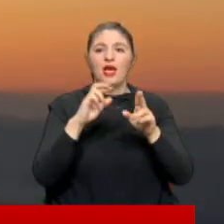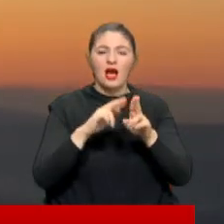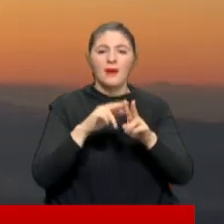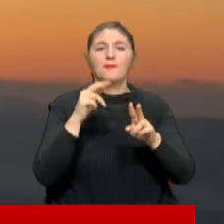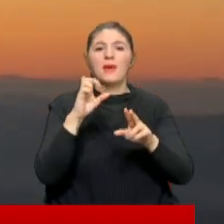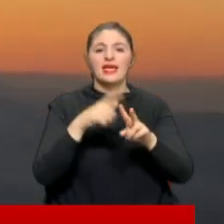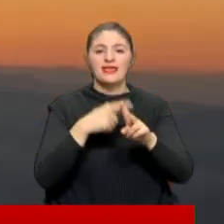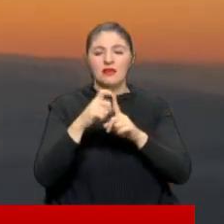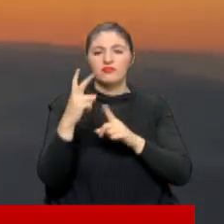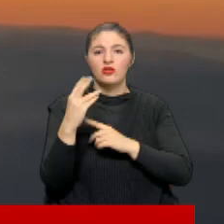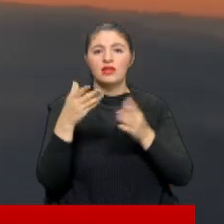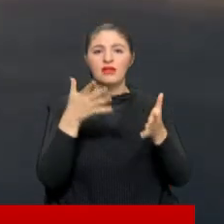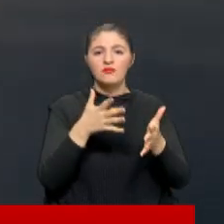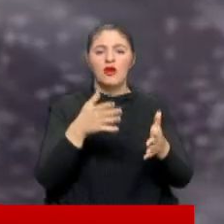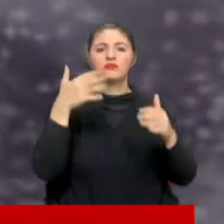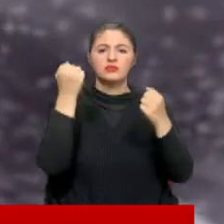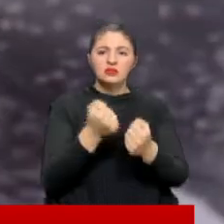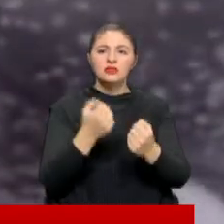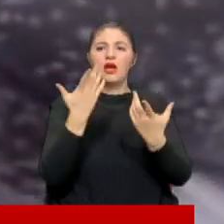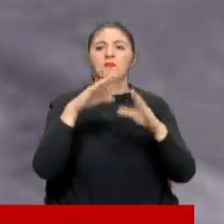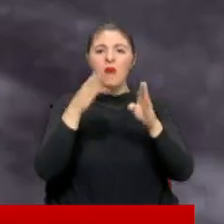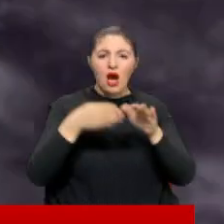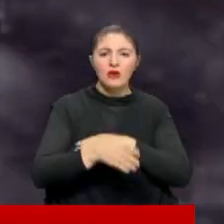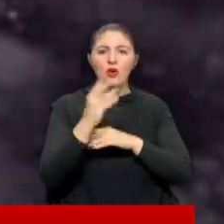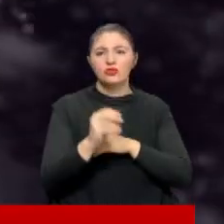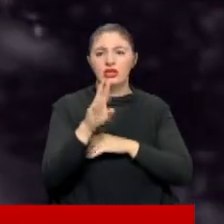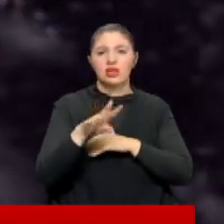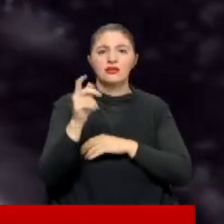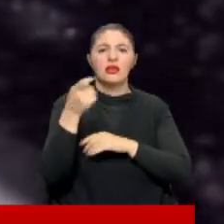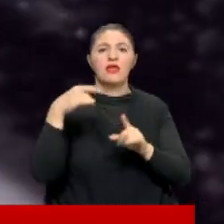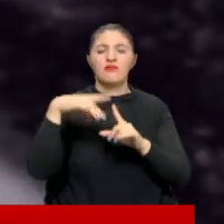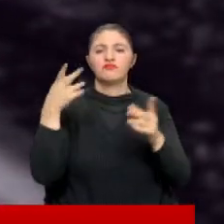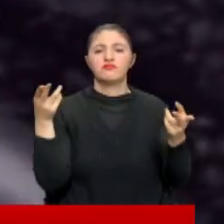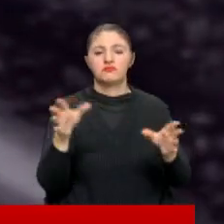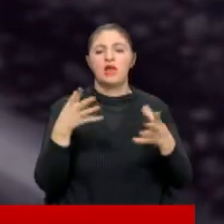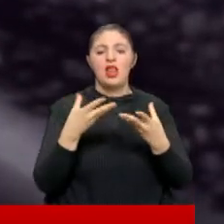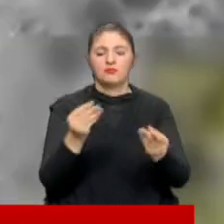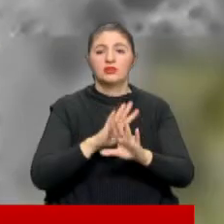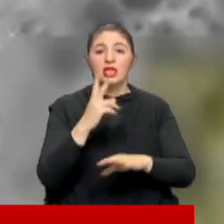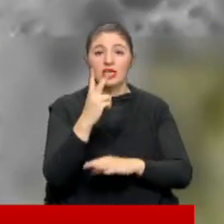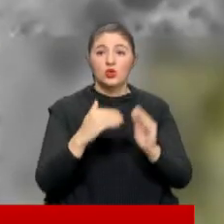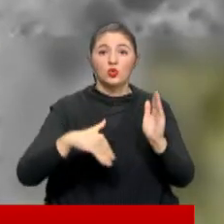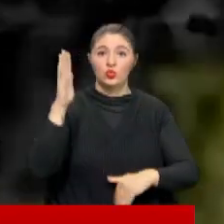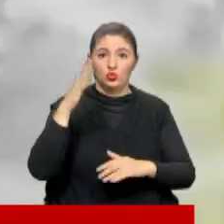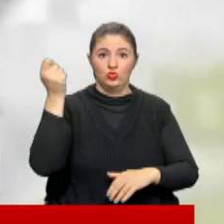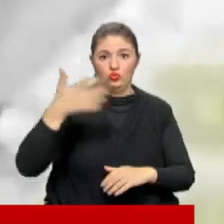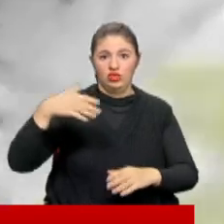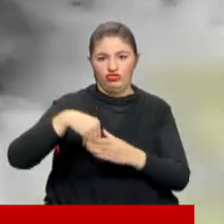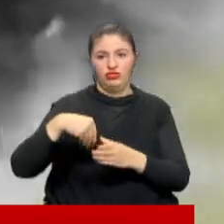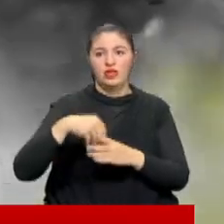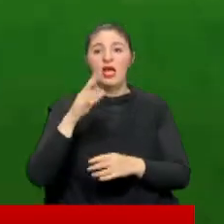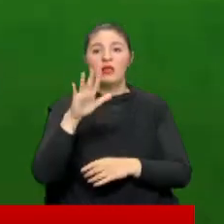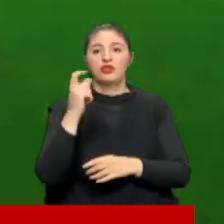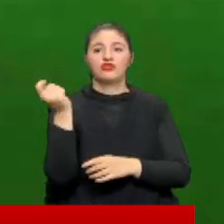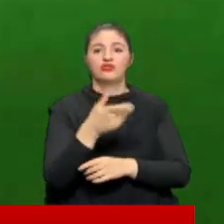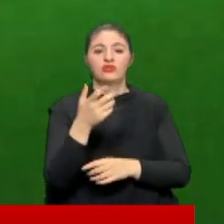pyd'ye ait depo sığınak ve mağaraların olduğu 47 Hedef vuruldu ikisi üst düzey 59 terörist etkisiz hale